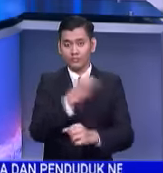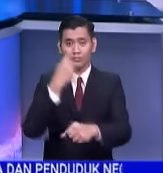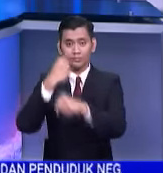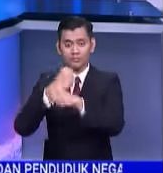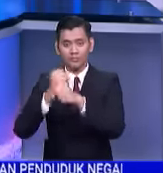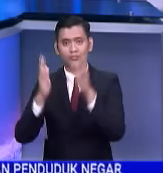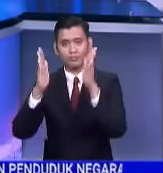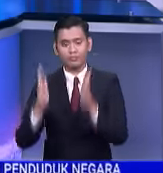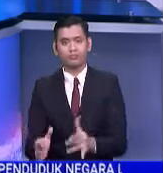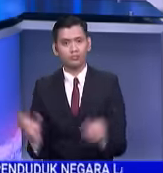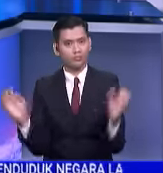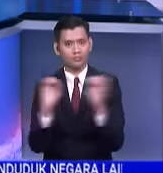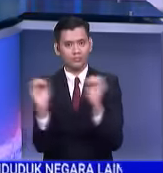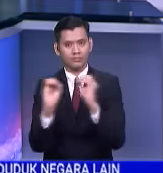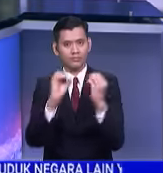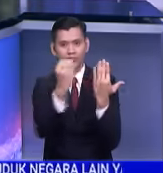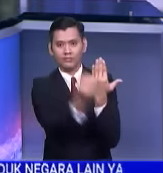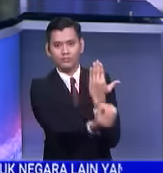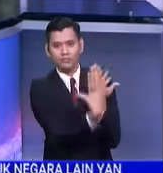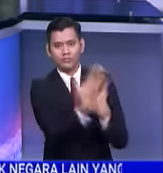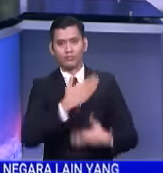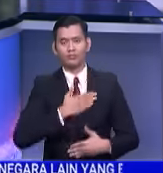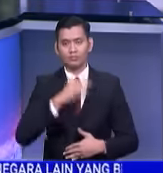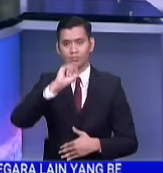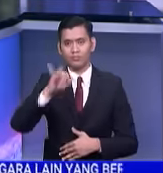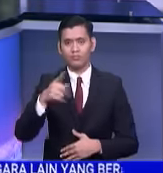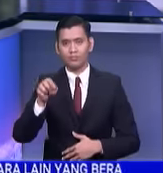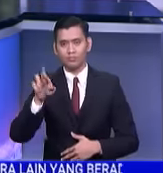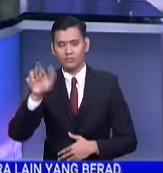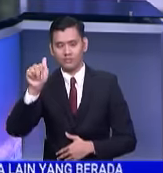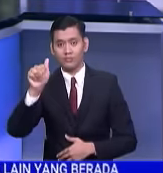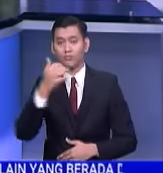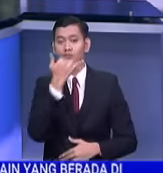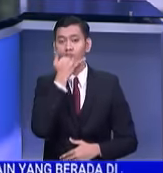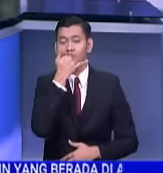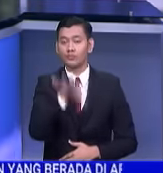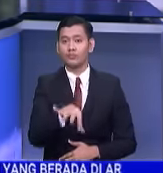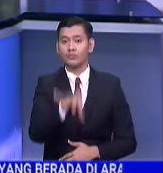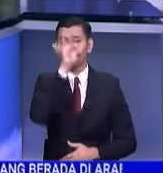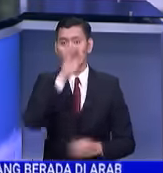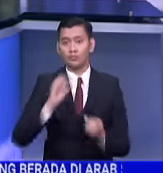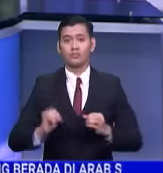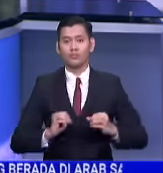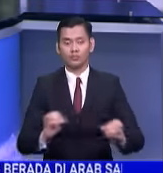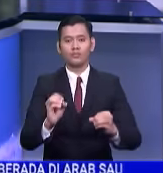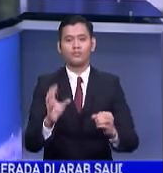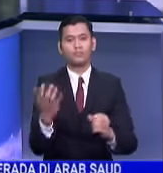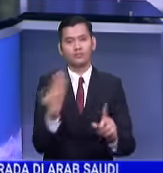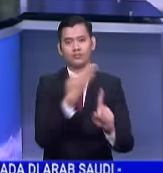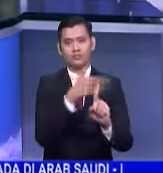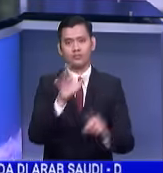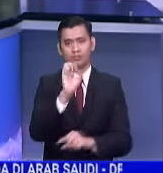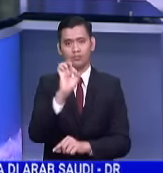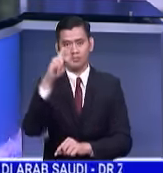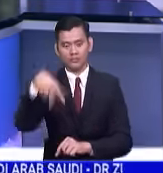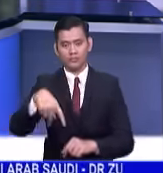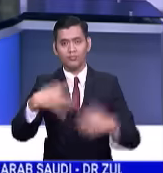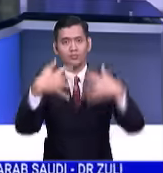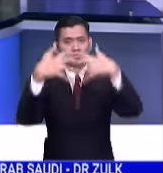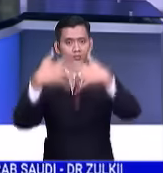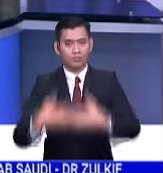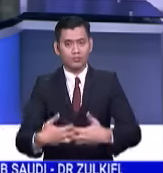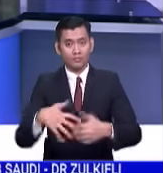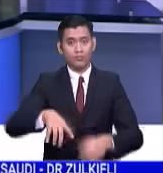tidak mengimbas aplikasi My Sejahtera antara kesalahan yang dikenal pasti dalam operasi pematuhan SOP premis perkilangan